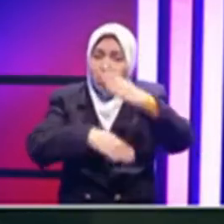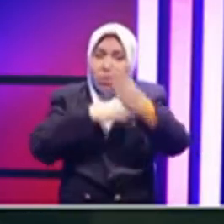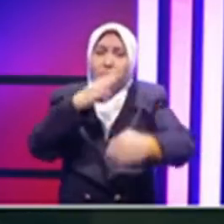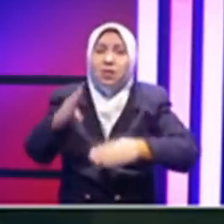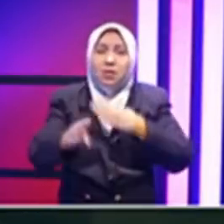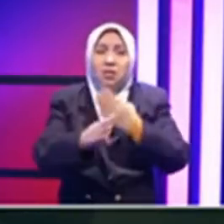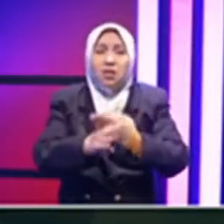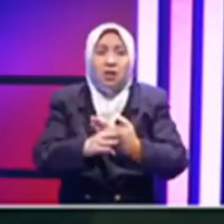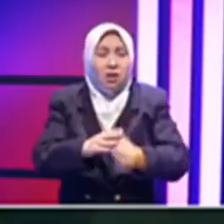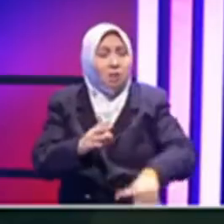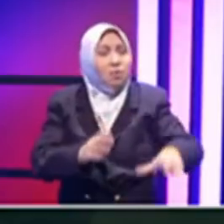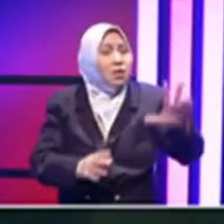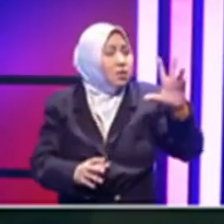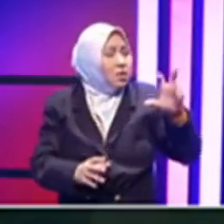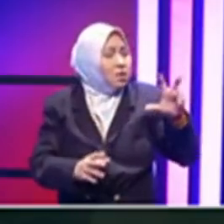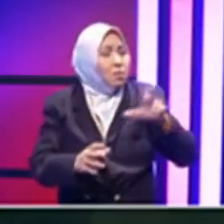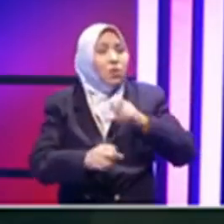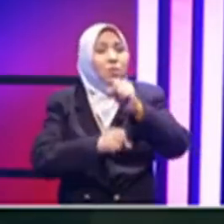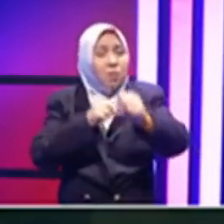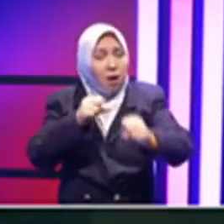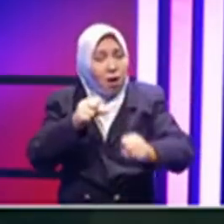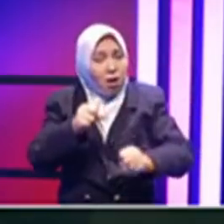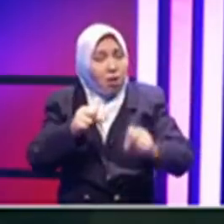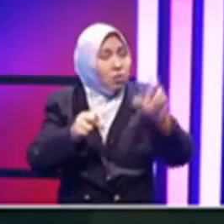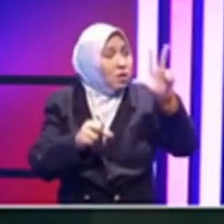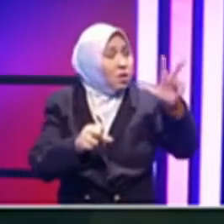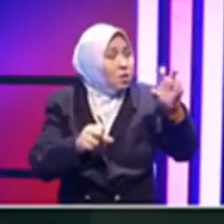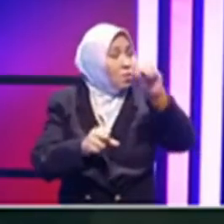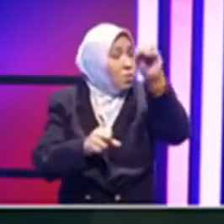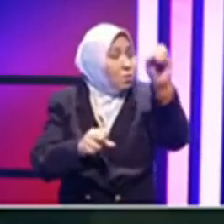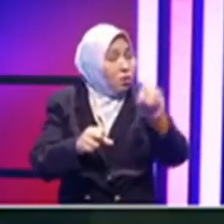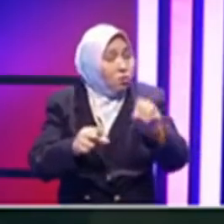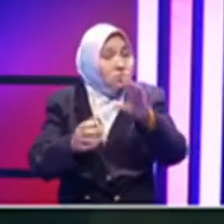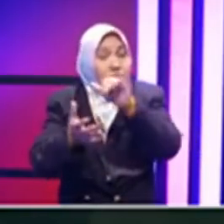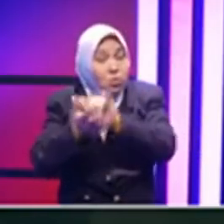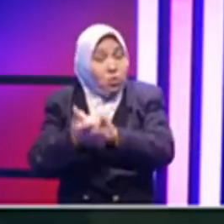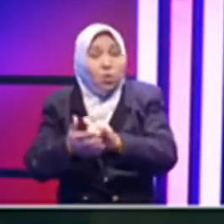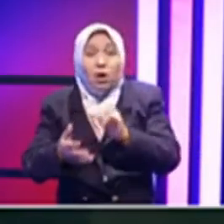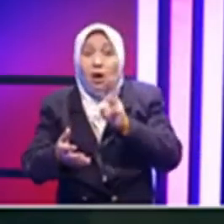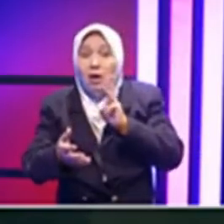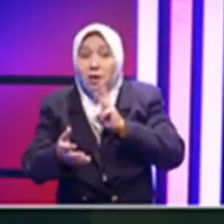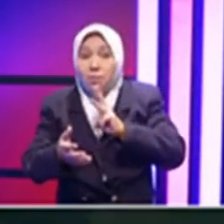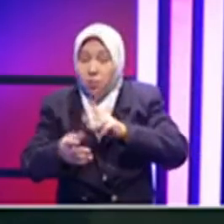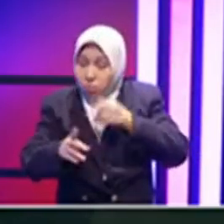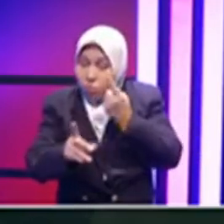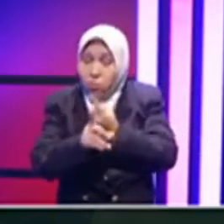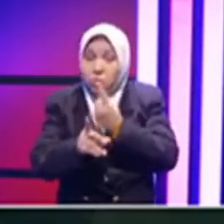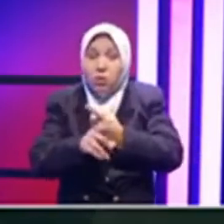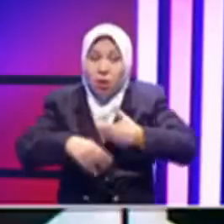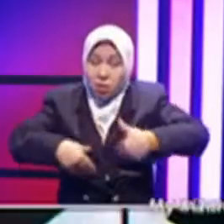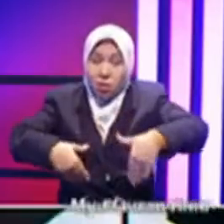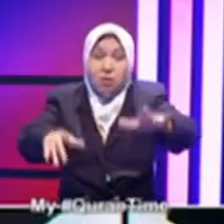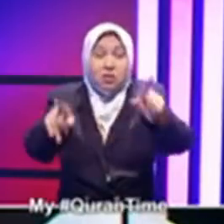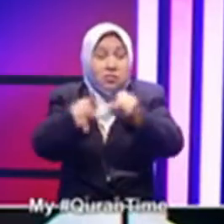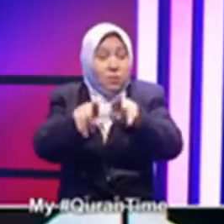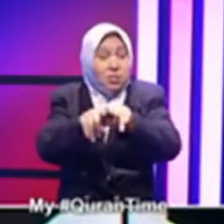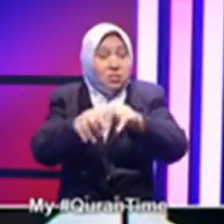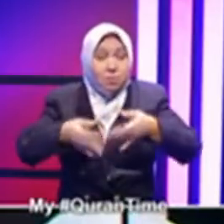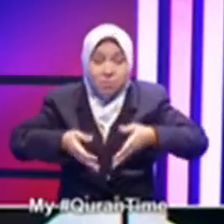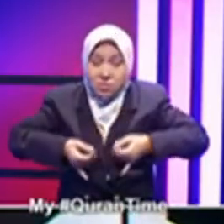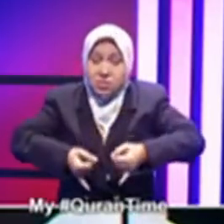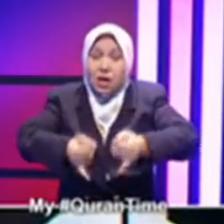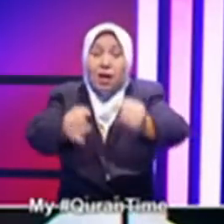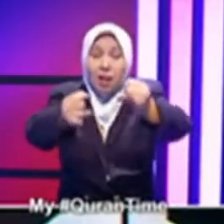lebih 70% ni air. Out kan. Jadi bila kami hamparkan betul dah ke atas lautan Ustaz ya. Dia macam jalan raya. Masa dia